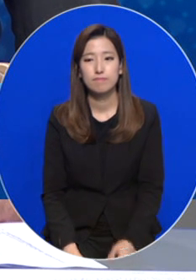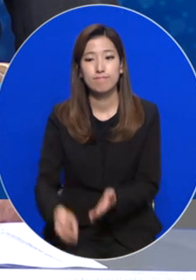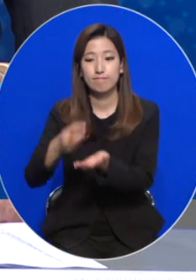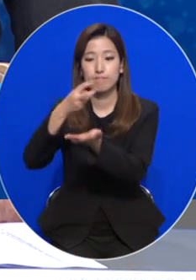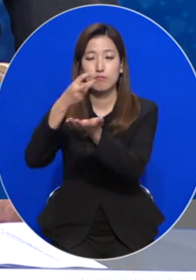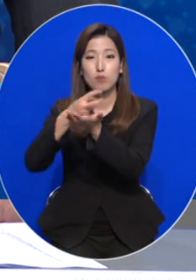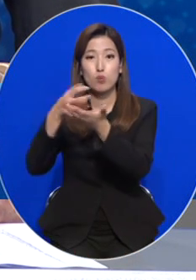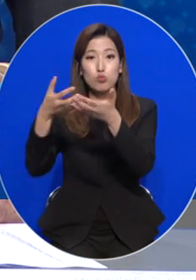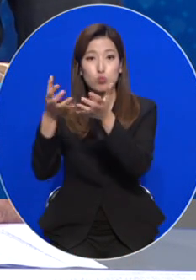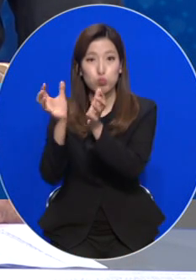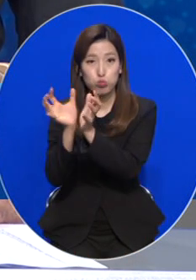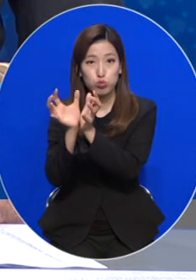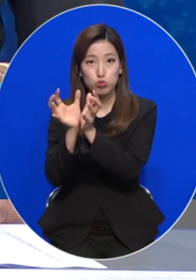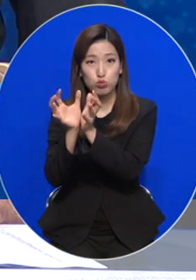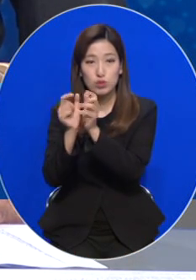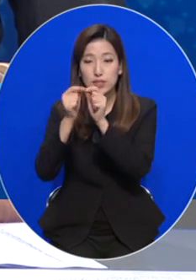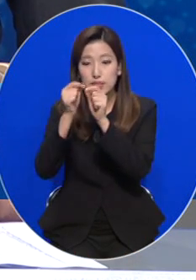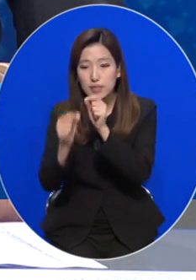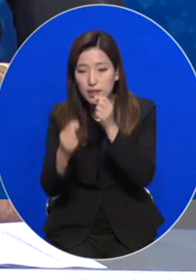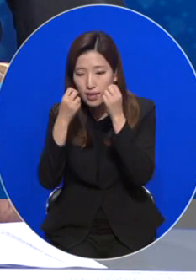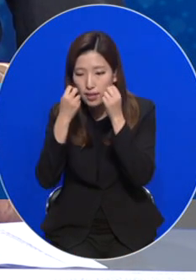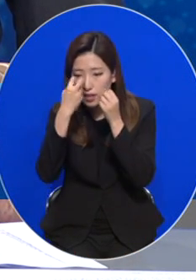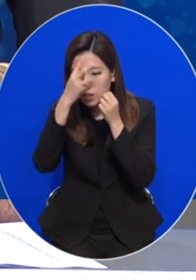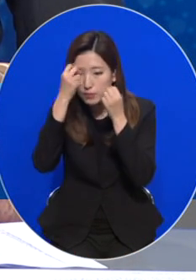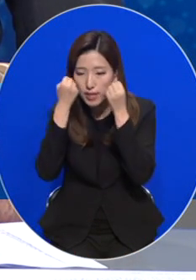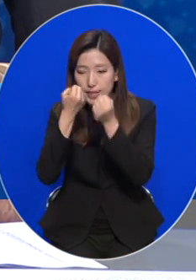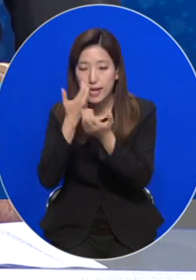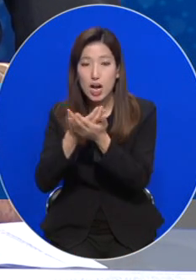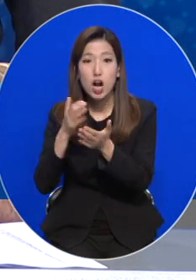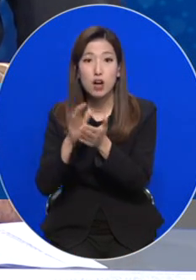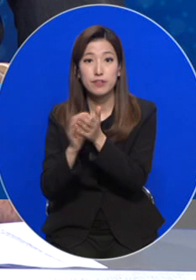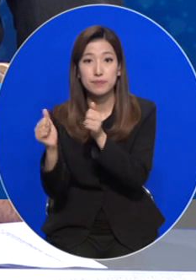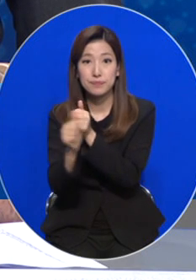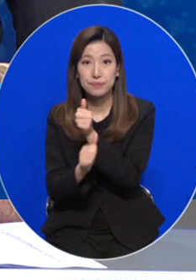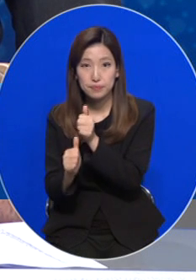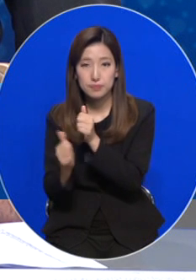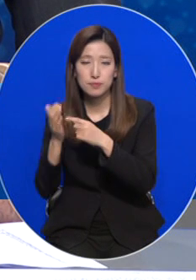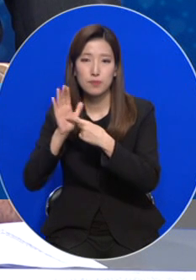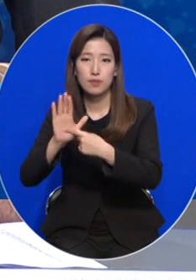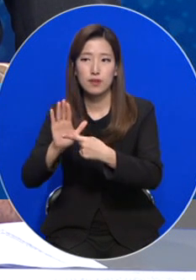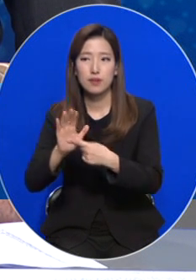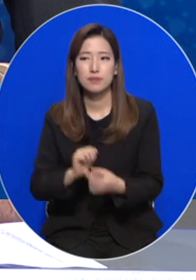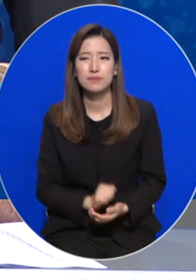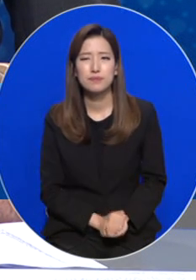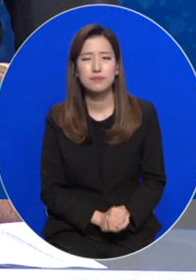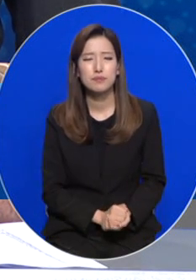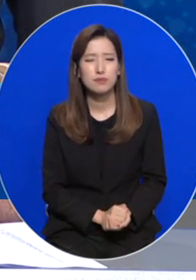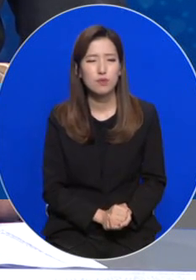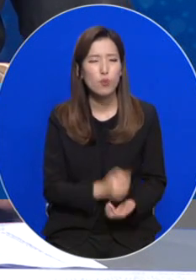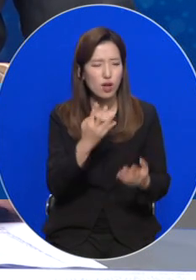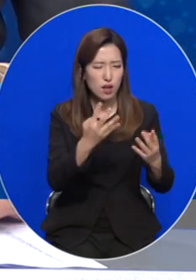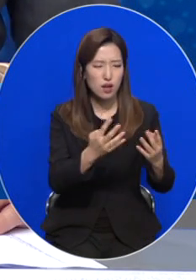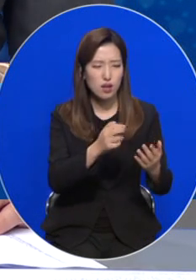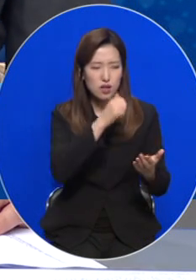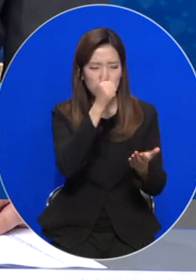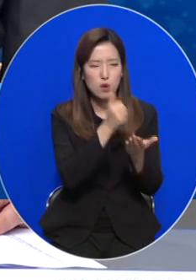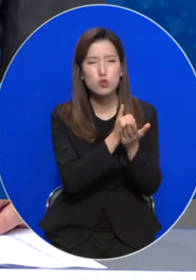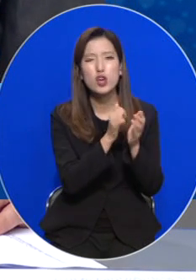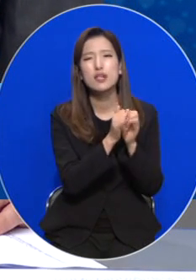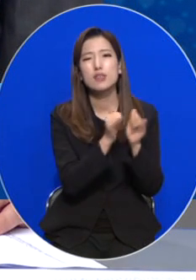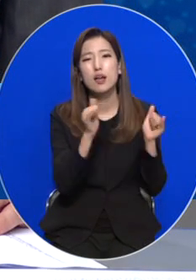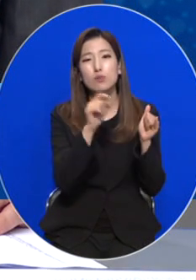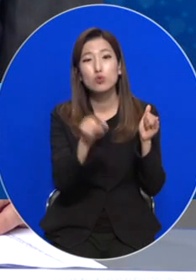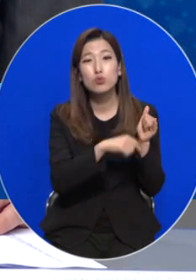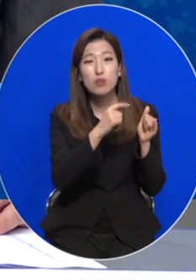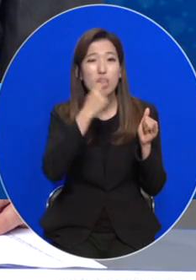법무부사나 법무검찰개혁위원회가 정신질환 범죄자의 치료와 지원을 강화할 것을 권고했습니다. 치료